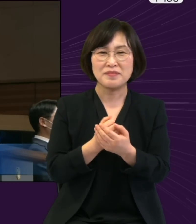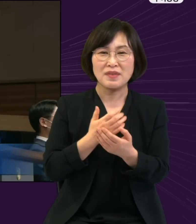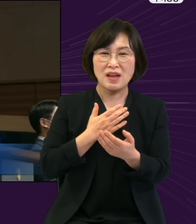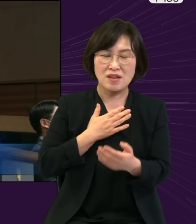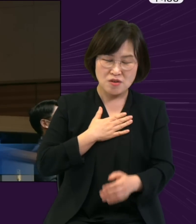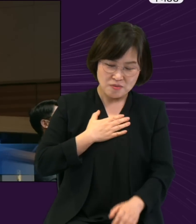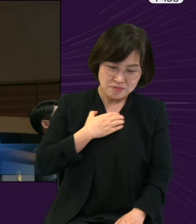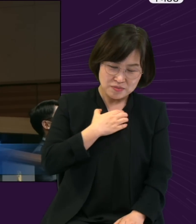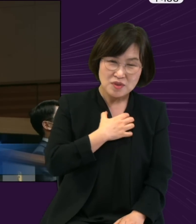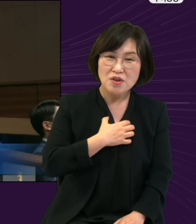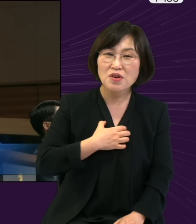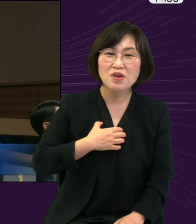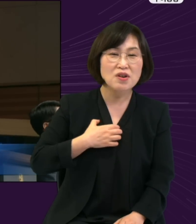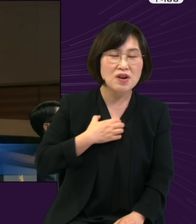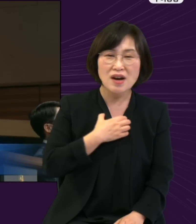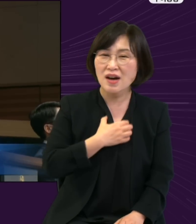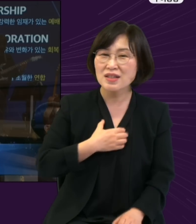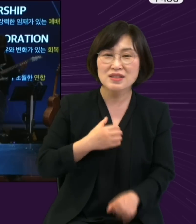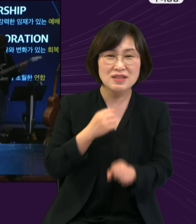나